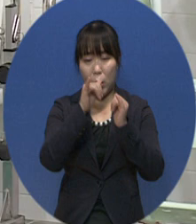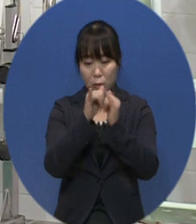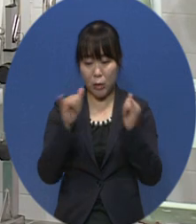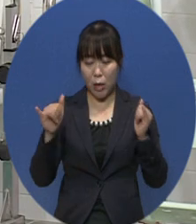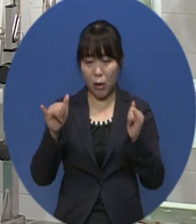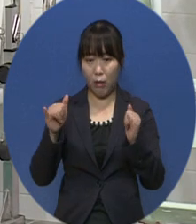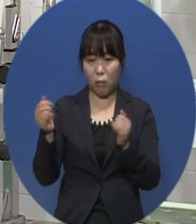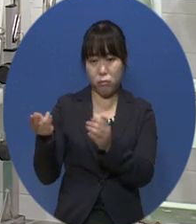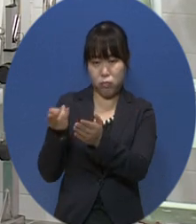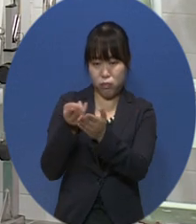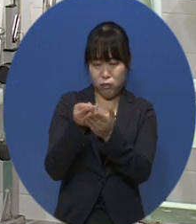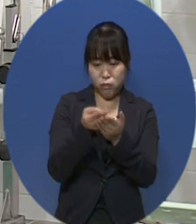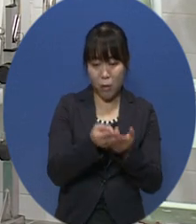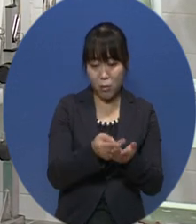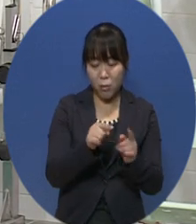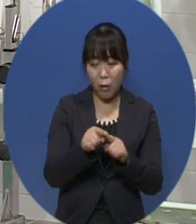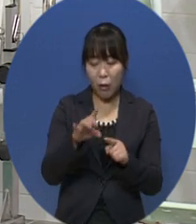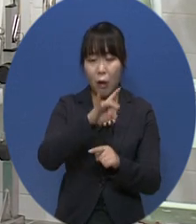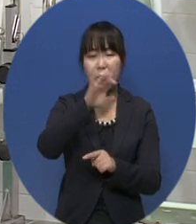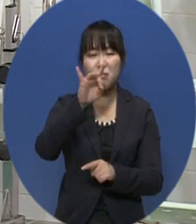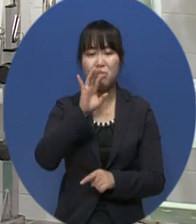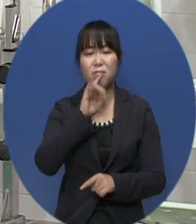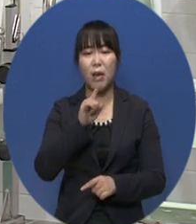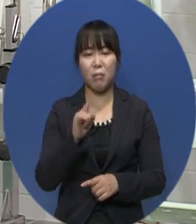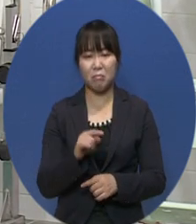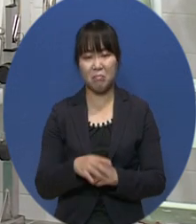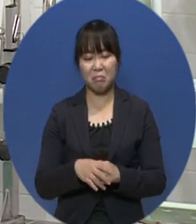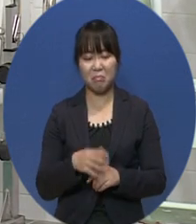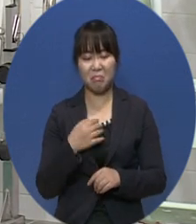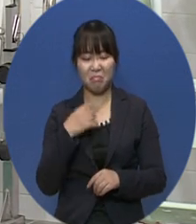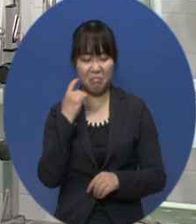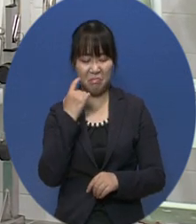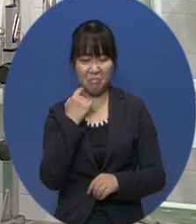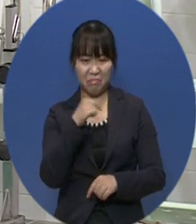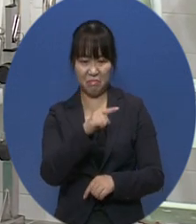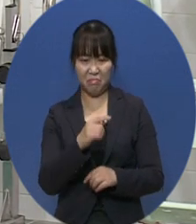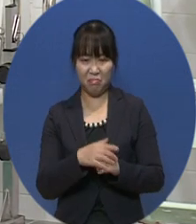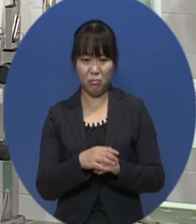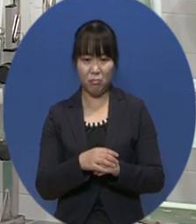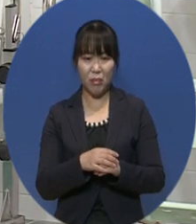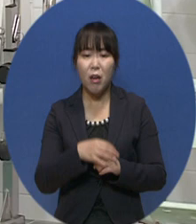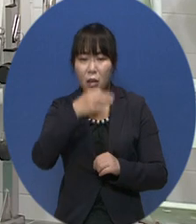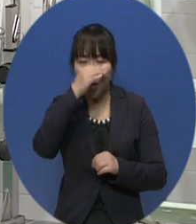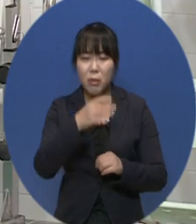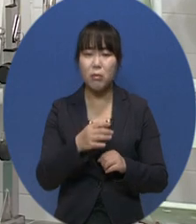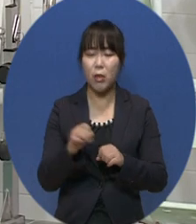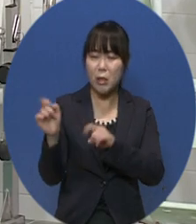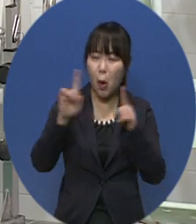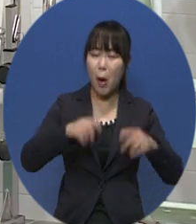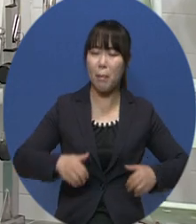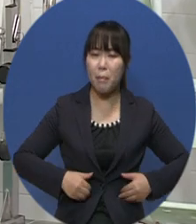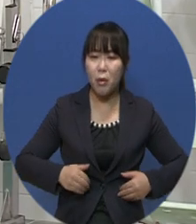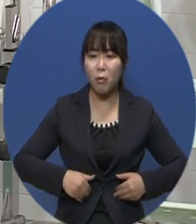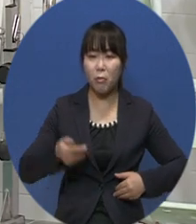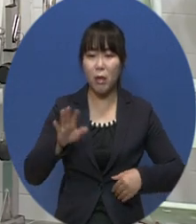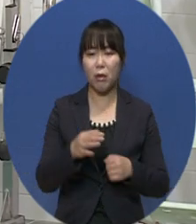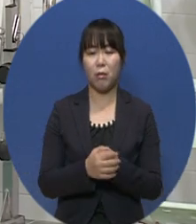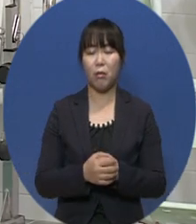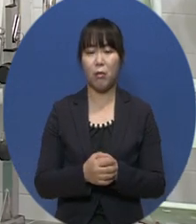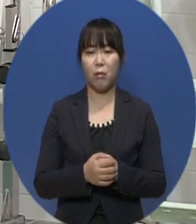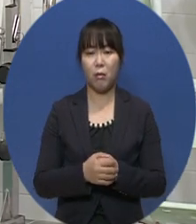분들이 가끔 그런 얘기 돼요. 깨를 부린다는 말이 있더라고요. 네. 힘들어서 이렇게 네. 당연히 재활을 해야 되는데, 근데